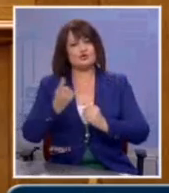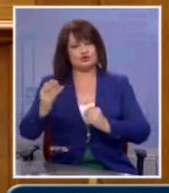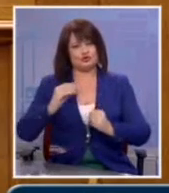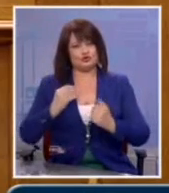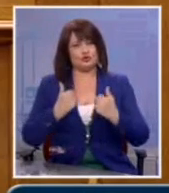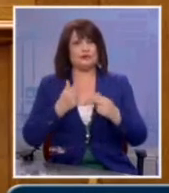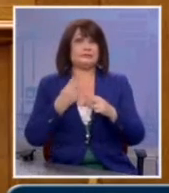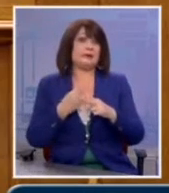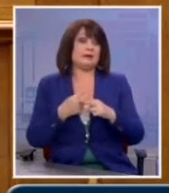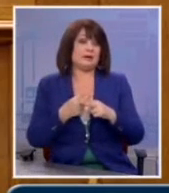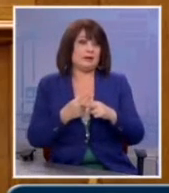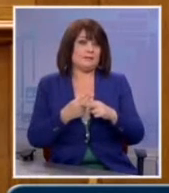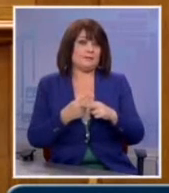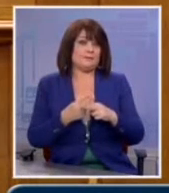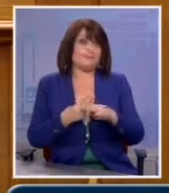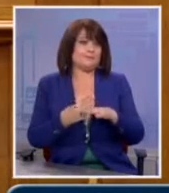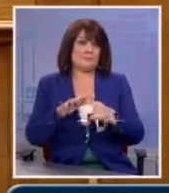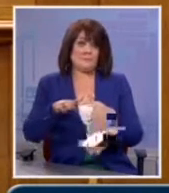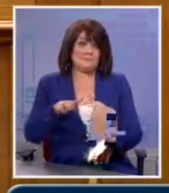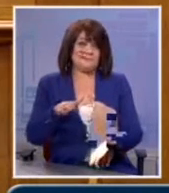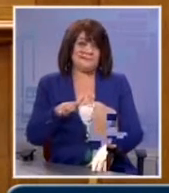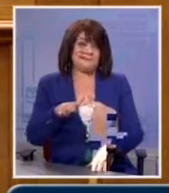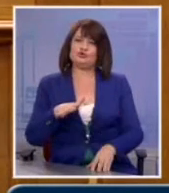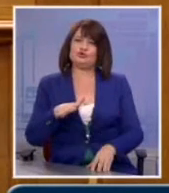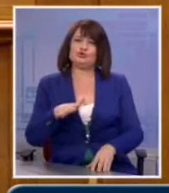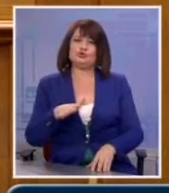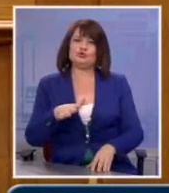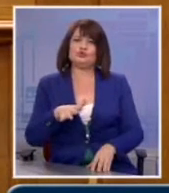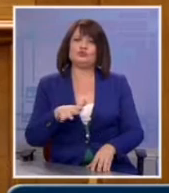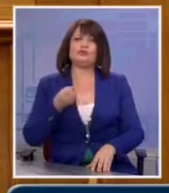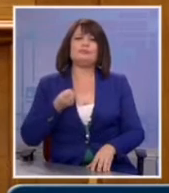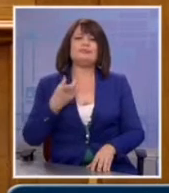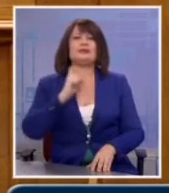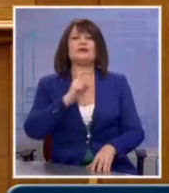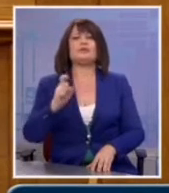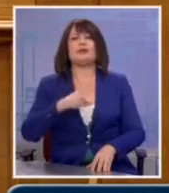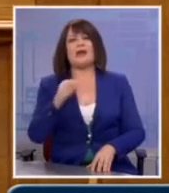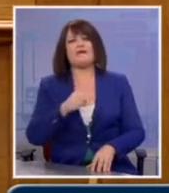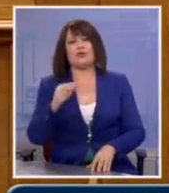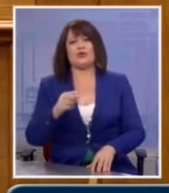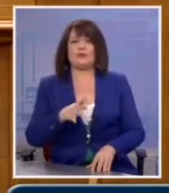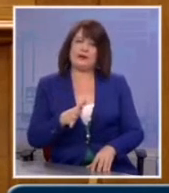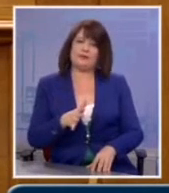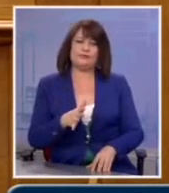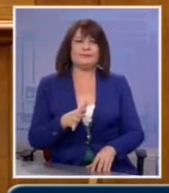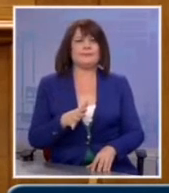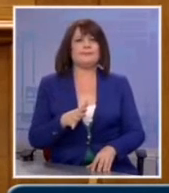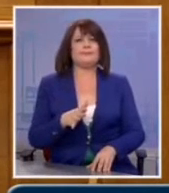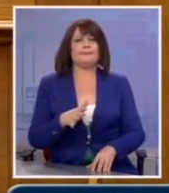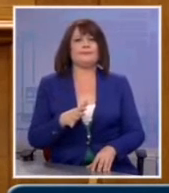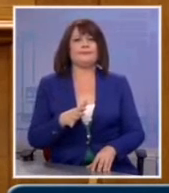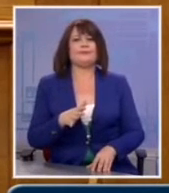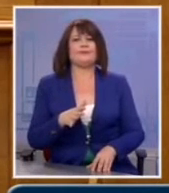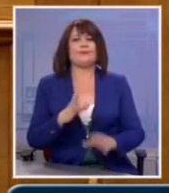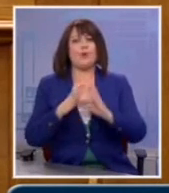είναι σημαντικά και πιθανότατα θα έρχονται σε εκατοντάδες εκατομμύρια ευρώ, αφού από τον